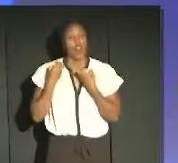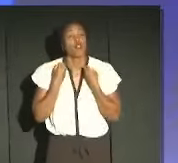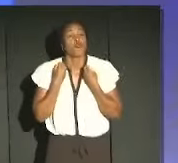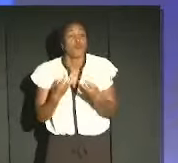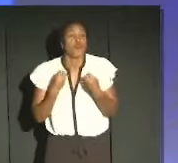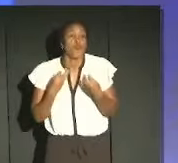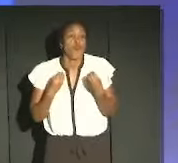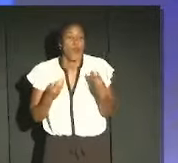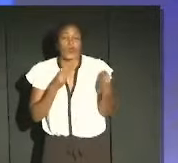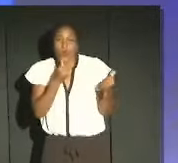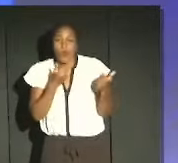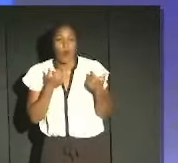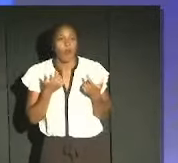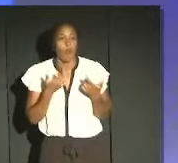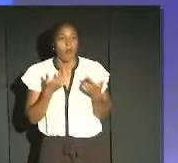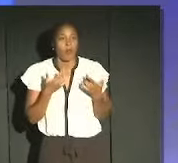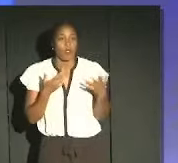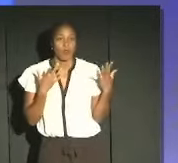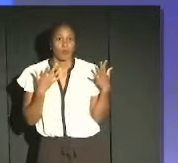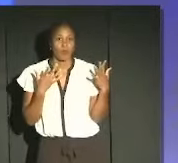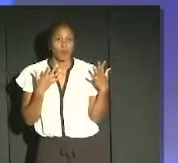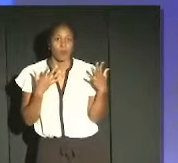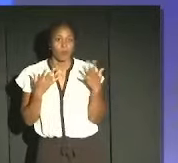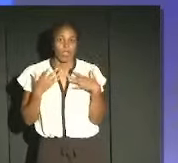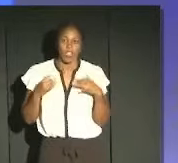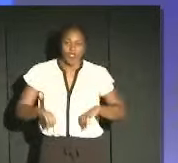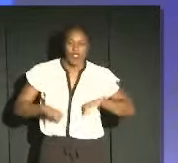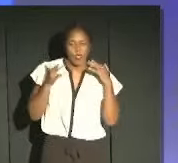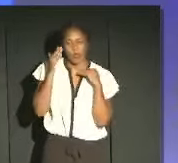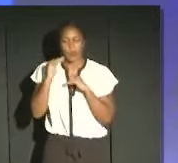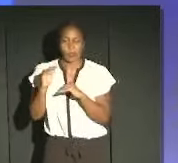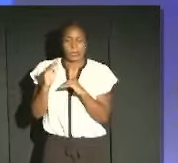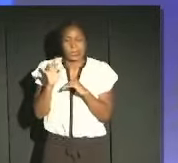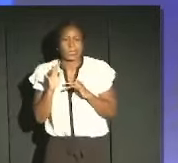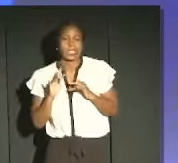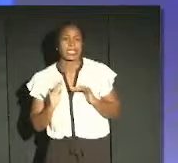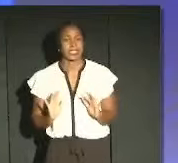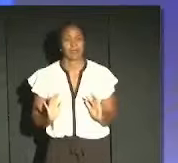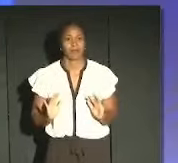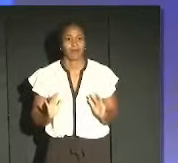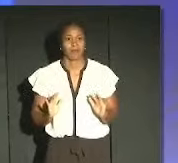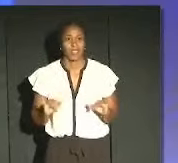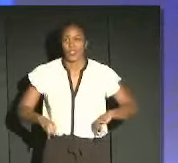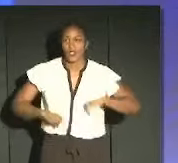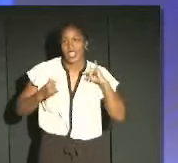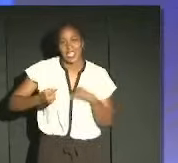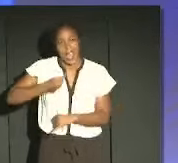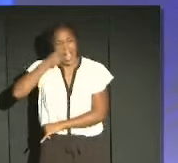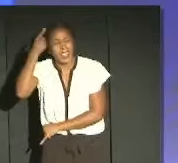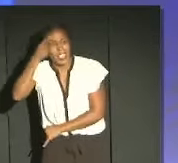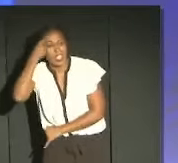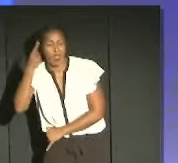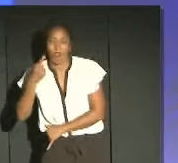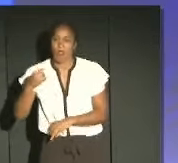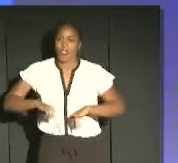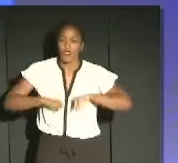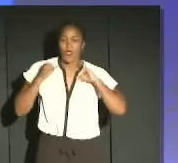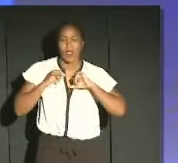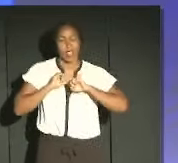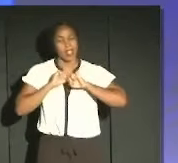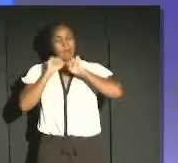tendance à cher à faire confiance à notre jeunesse une jeunesse intelligence une jeunesse